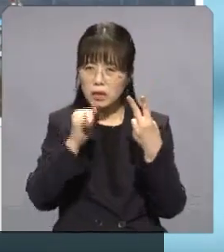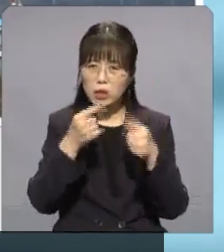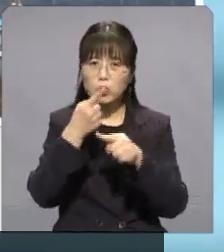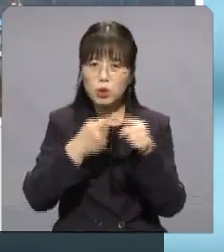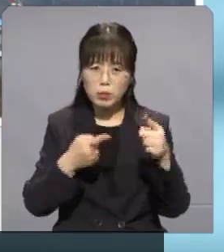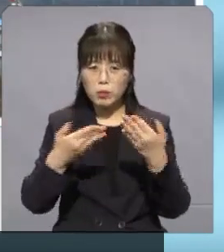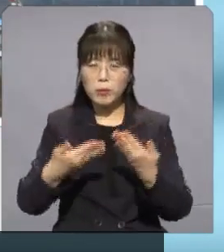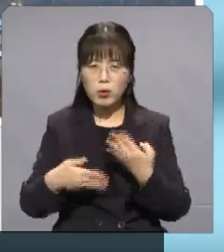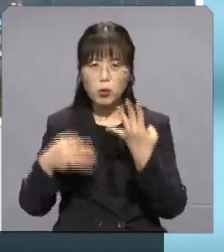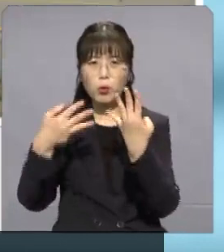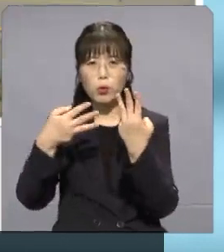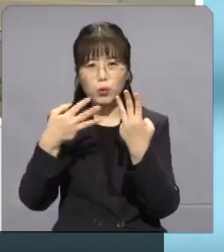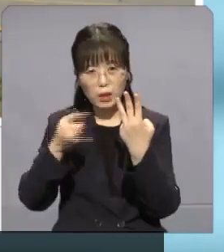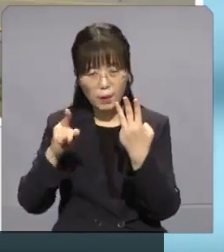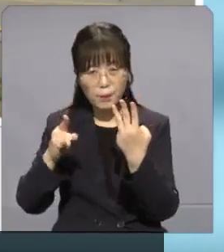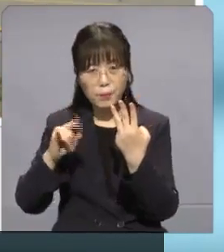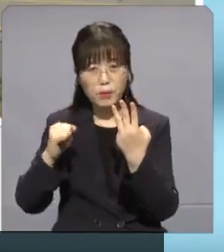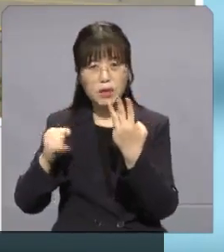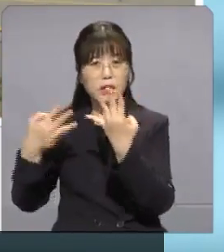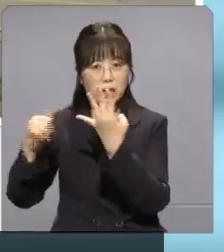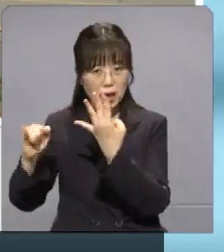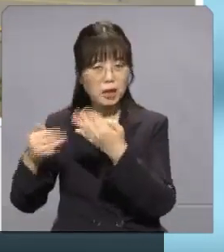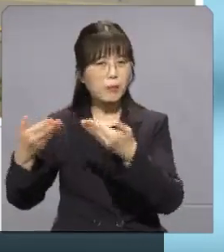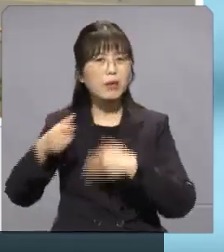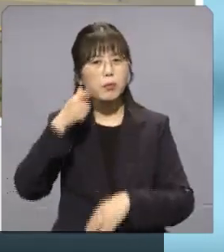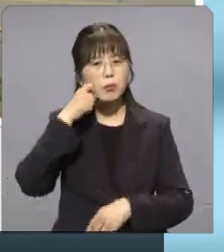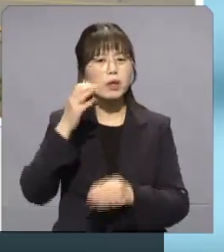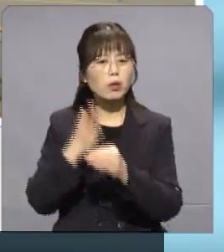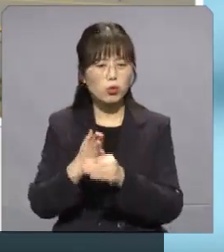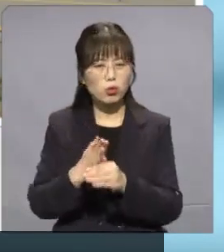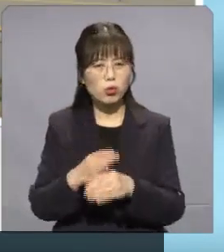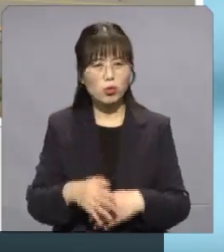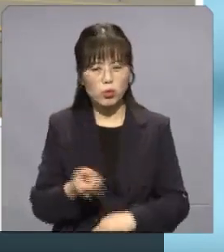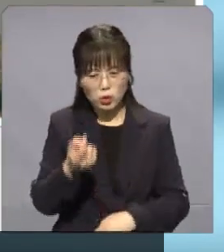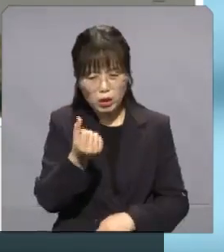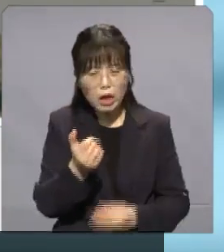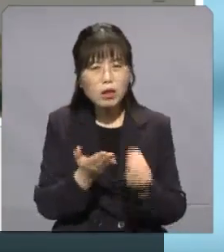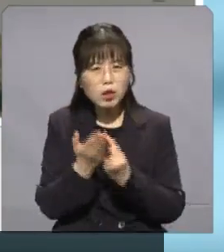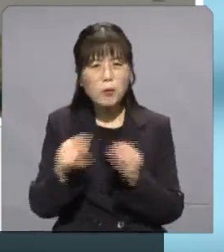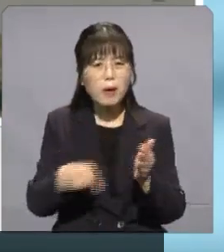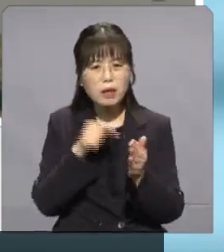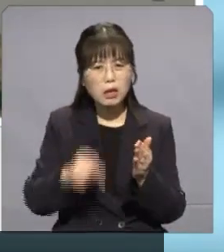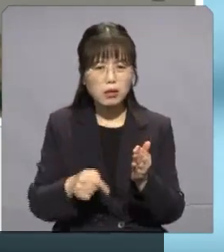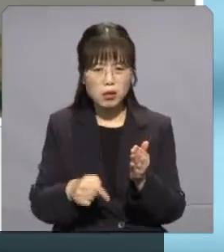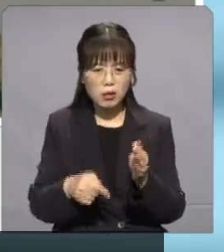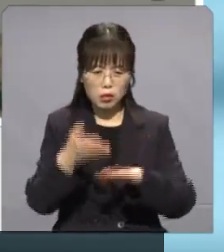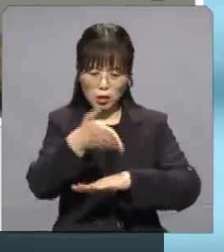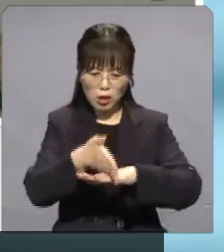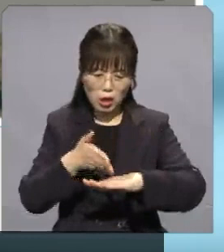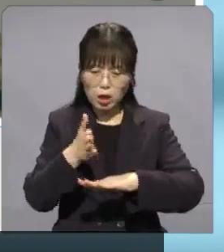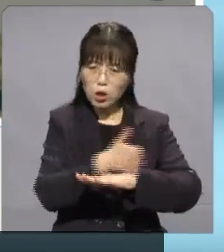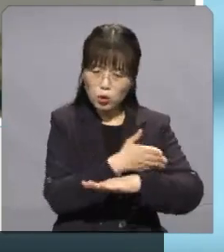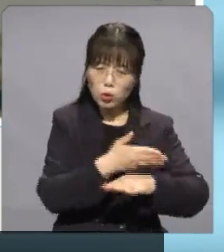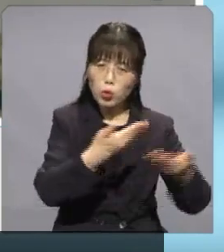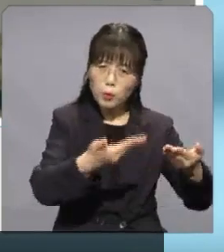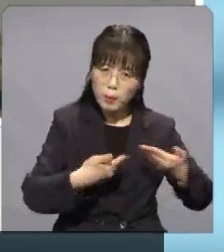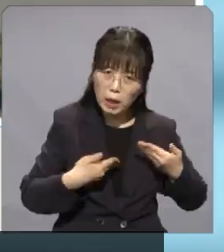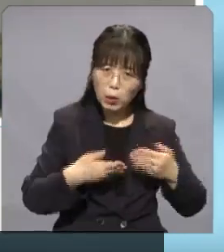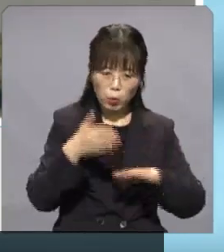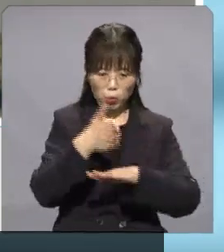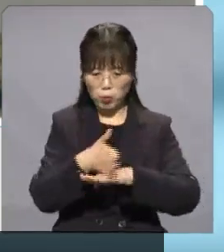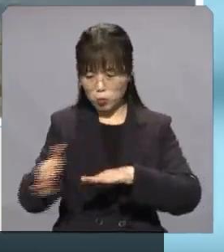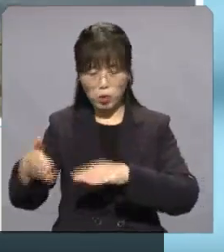2 3 자리는 못 받고 있어요 그러니까요 그러니까 조금만 같은 섬 안에서 한쪽은 받고 한쪽은 못 받으니